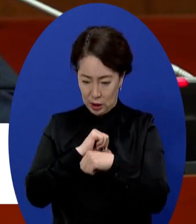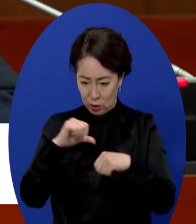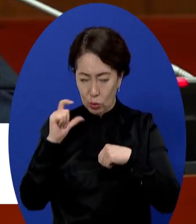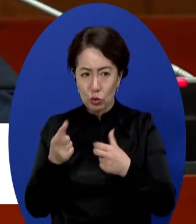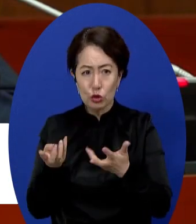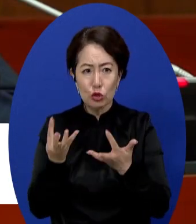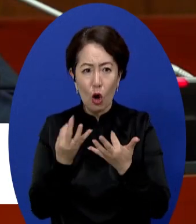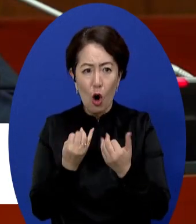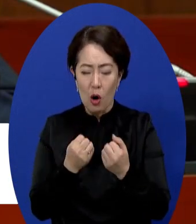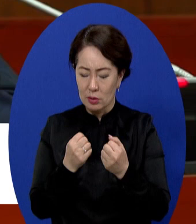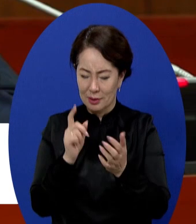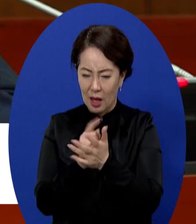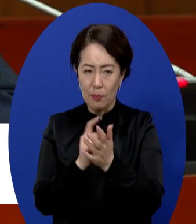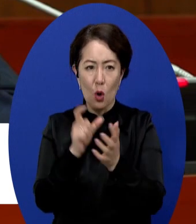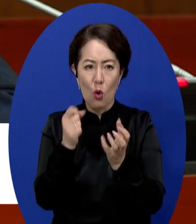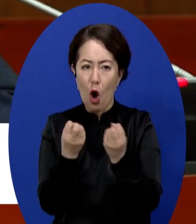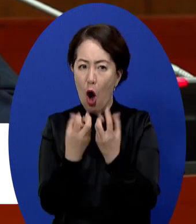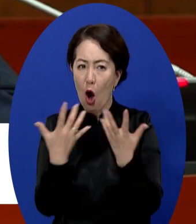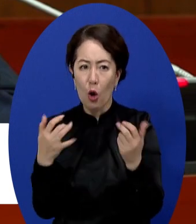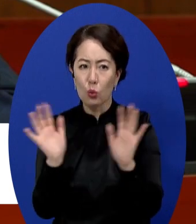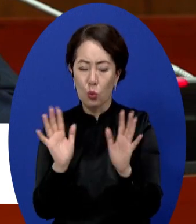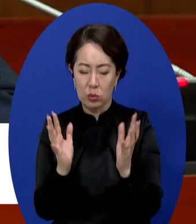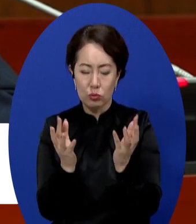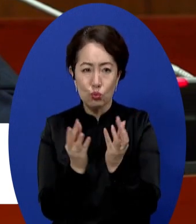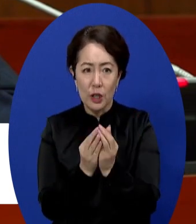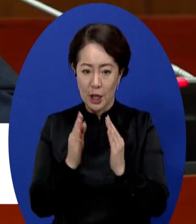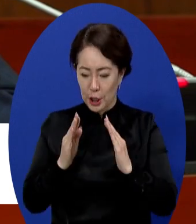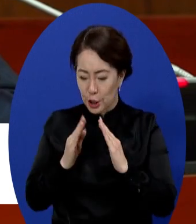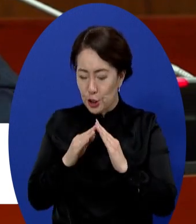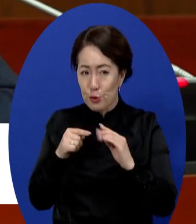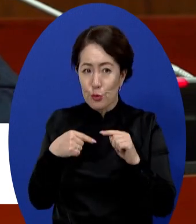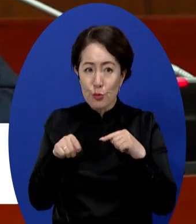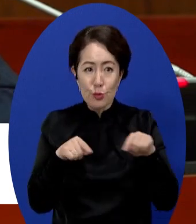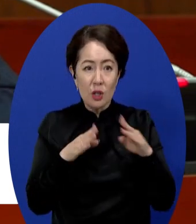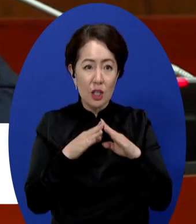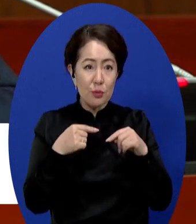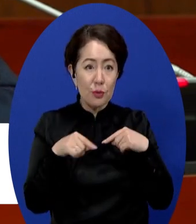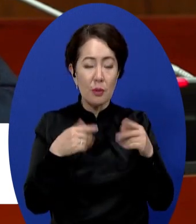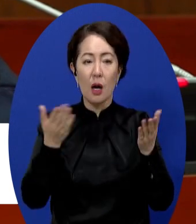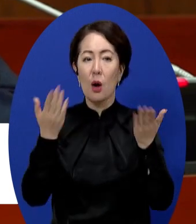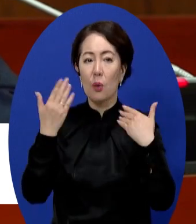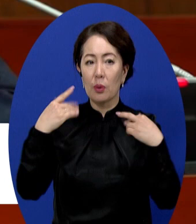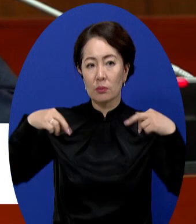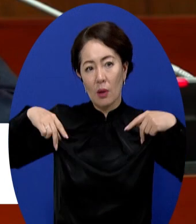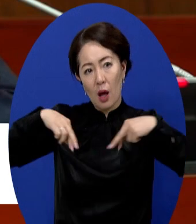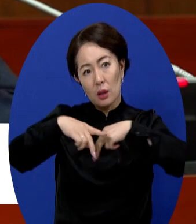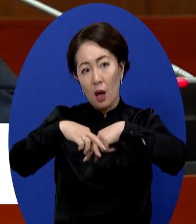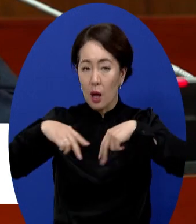бөөг нөрөхгүй нэг дор. За аль болох одоо гэрийнхээ ойр орчим одоо салхинд гарах, гарах